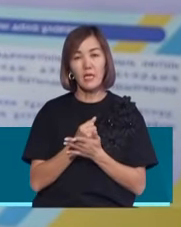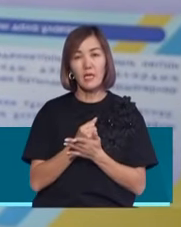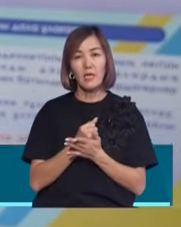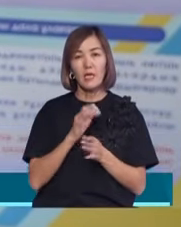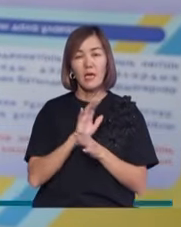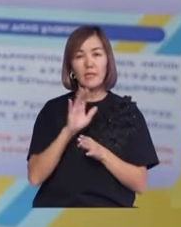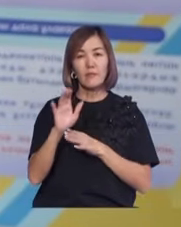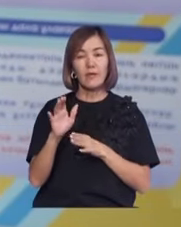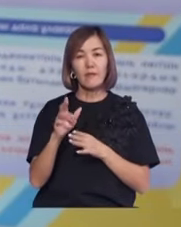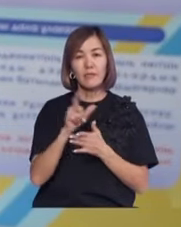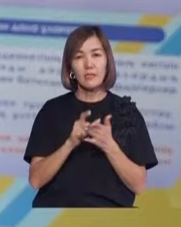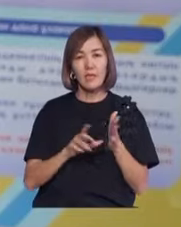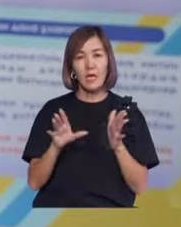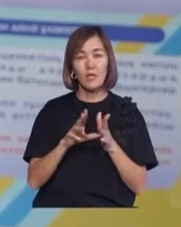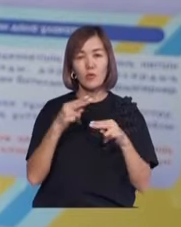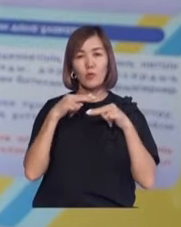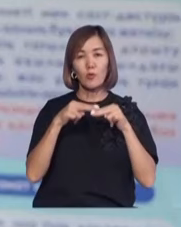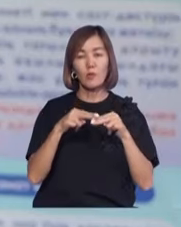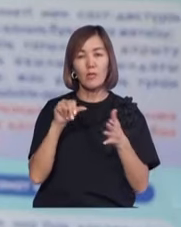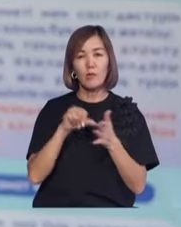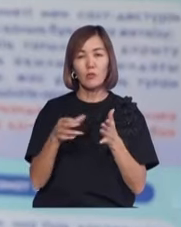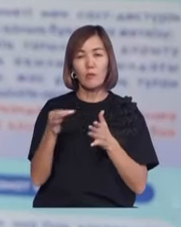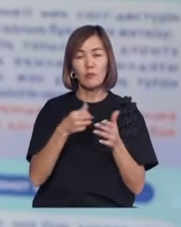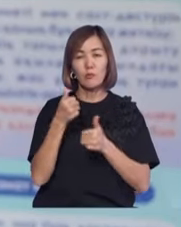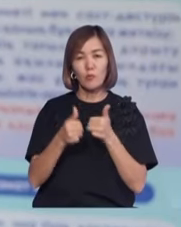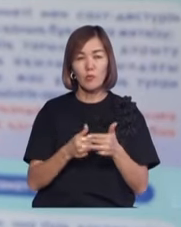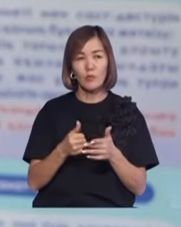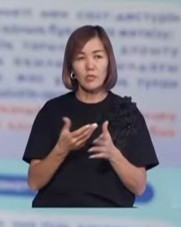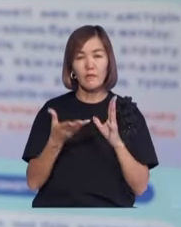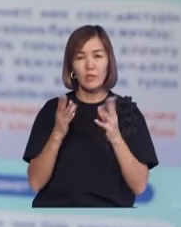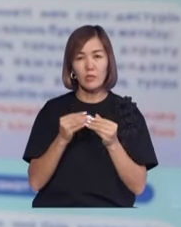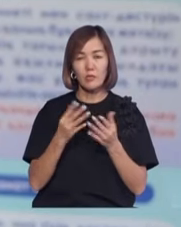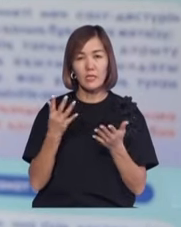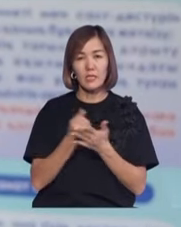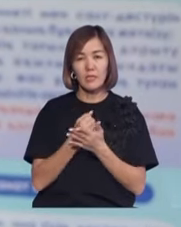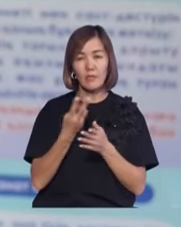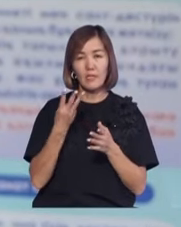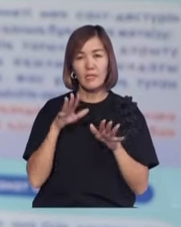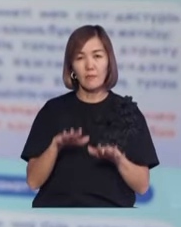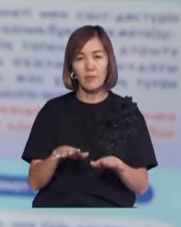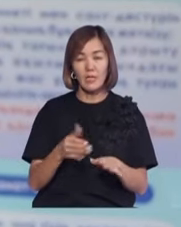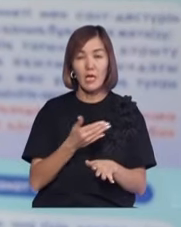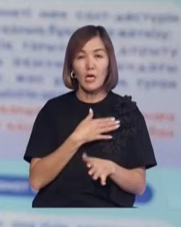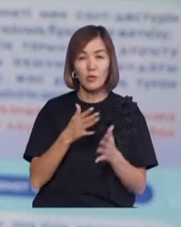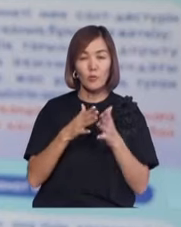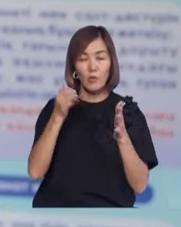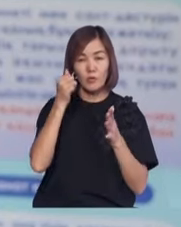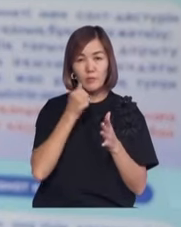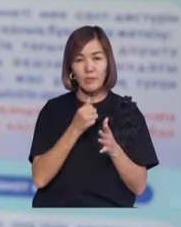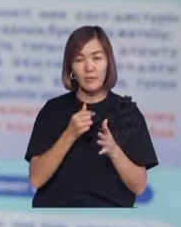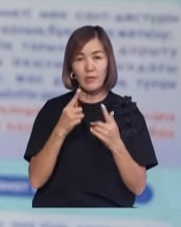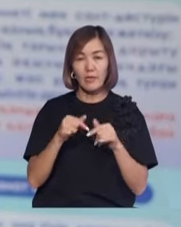свое стихотворение в электронном виде для участия в областном конкурсе. В результате я занял 3-е место. Хочу выразить